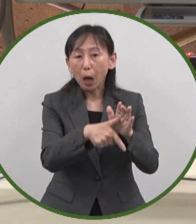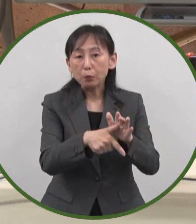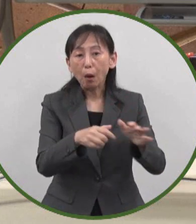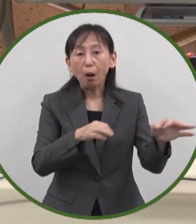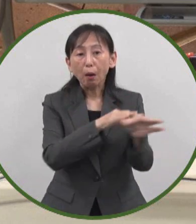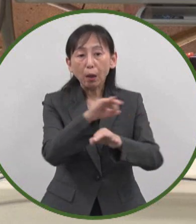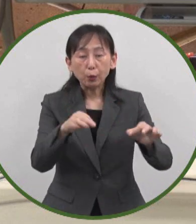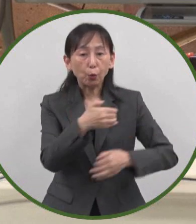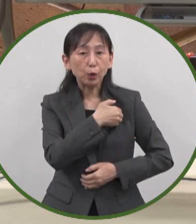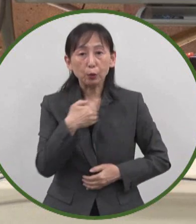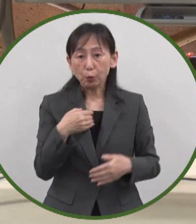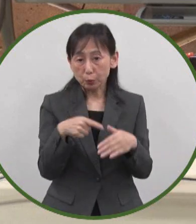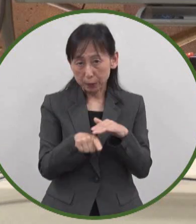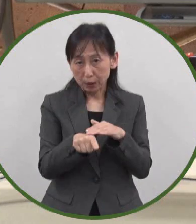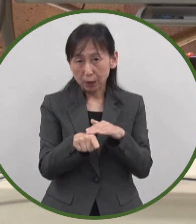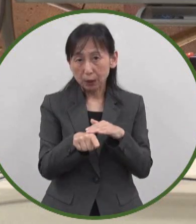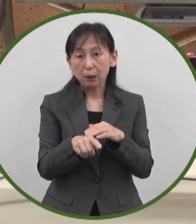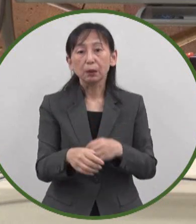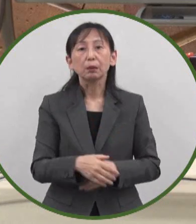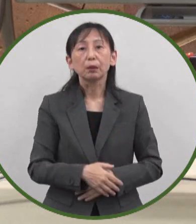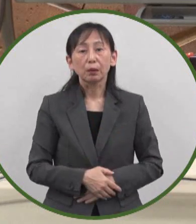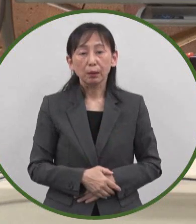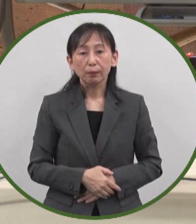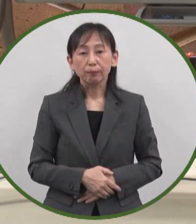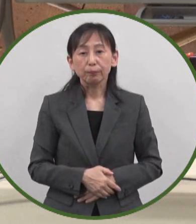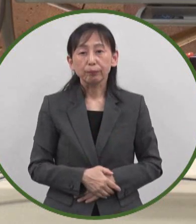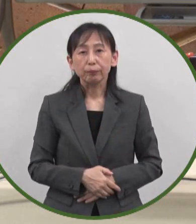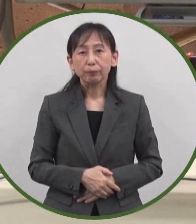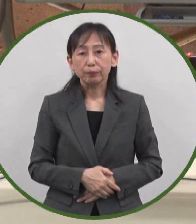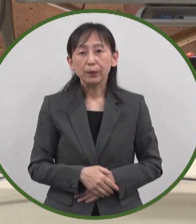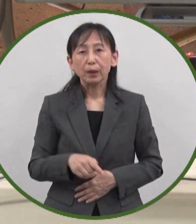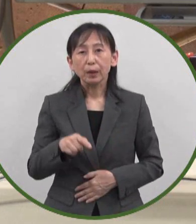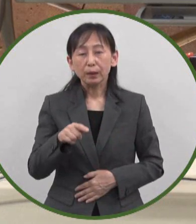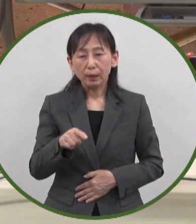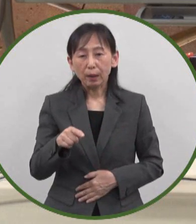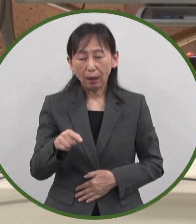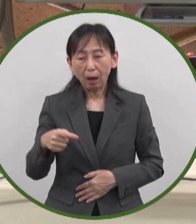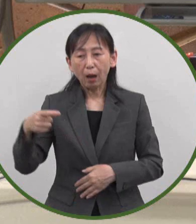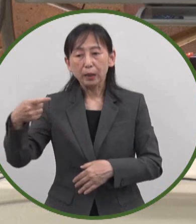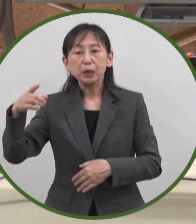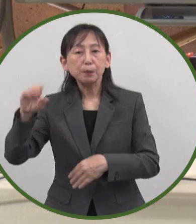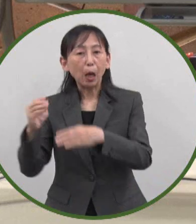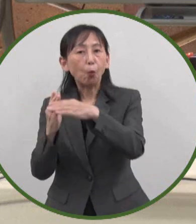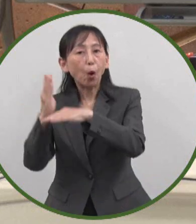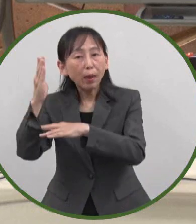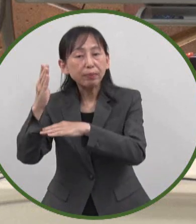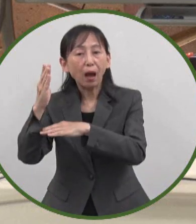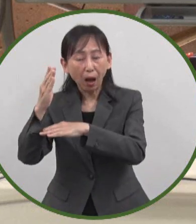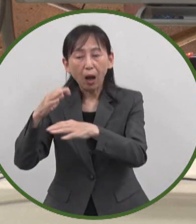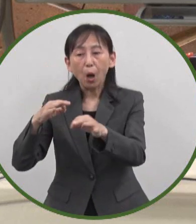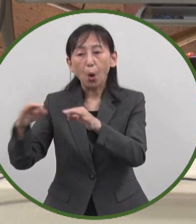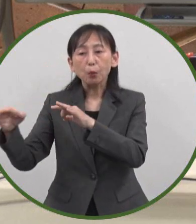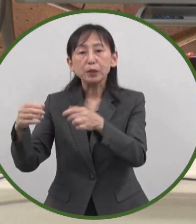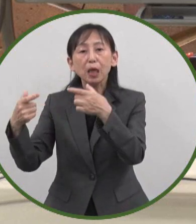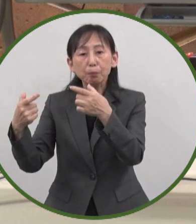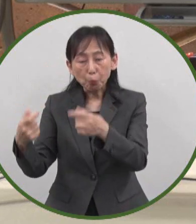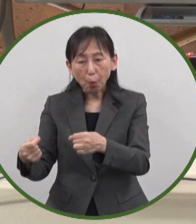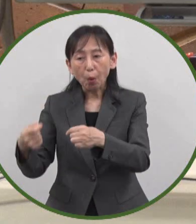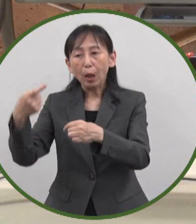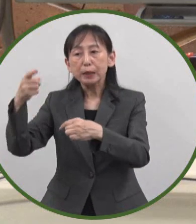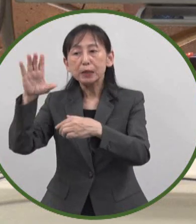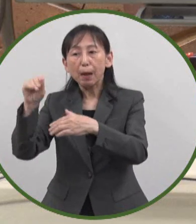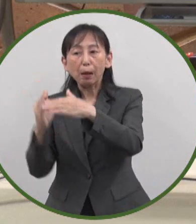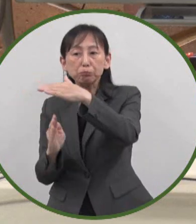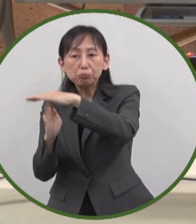ているというので、その分1万5000平米のお店についてもそれ未満に抑えていればその